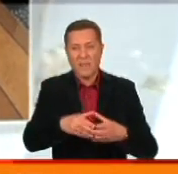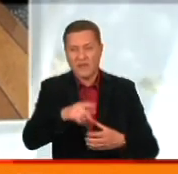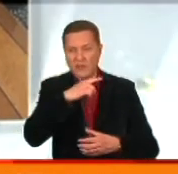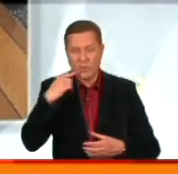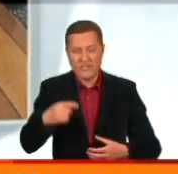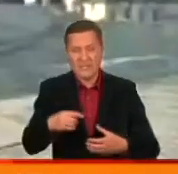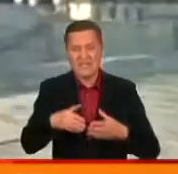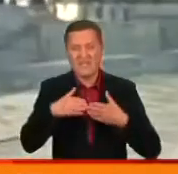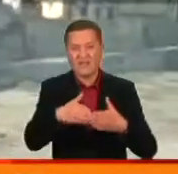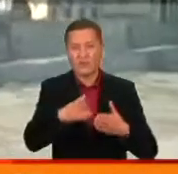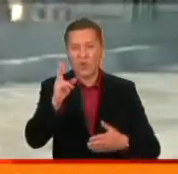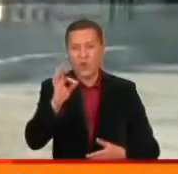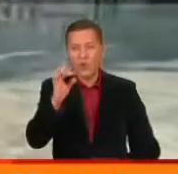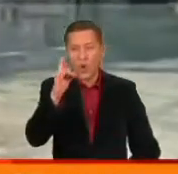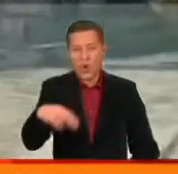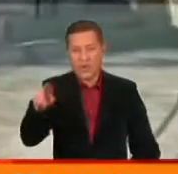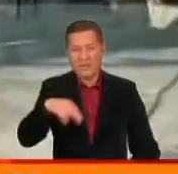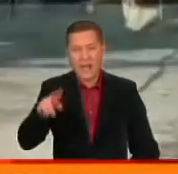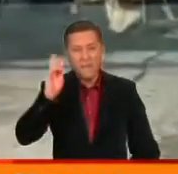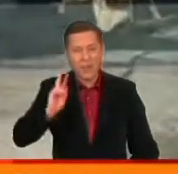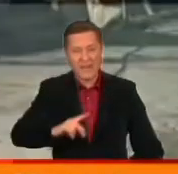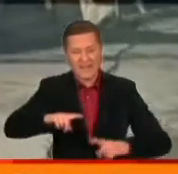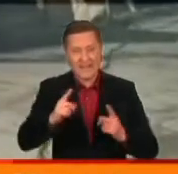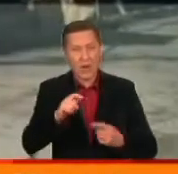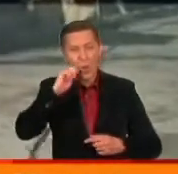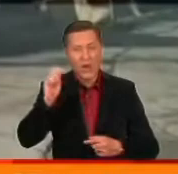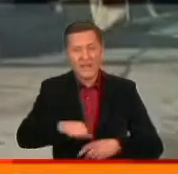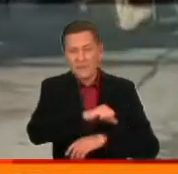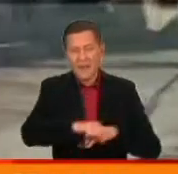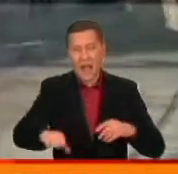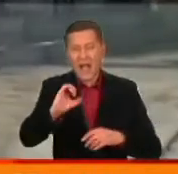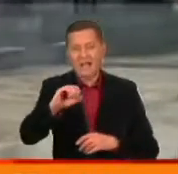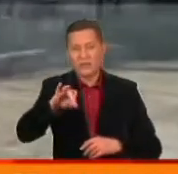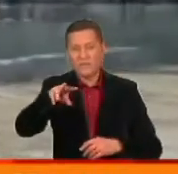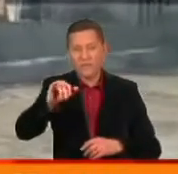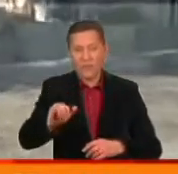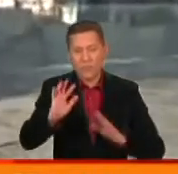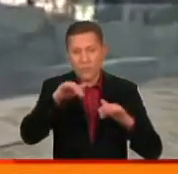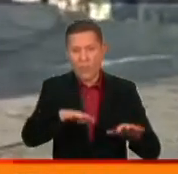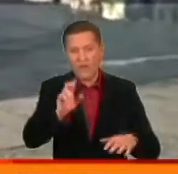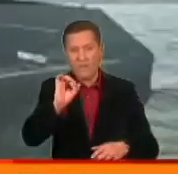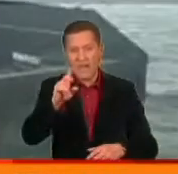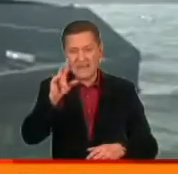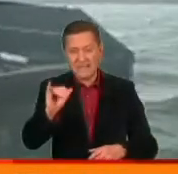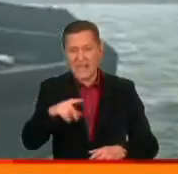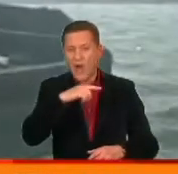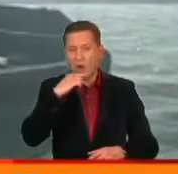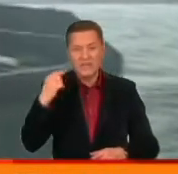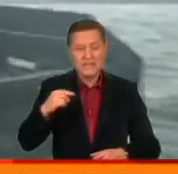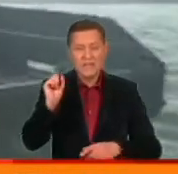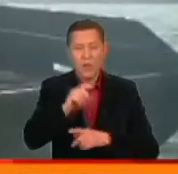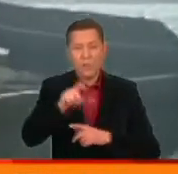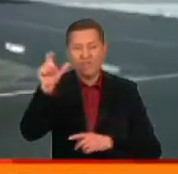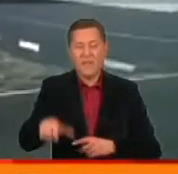російського судна «Норд». Нагадаю, моряків затримали українські прикордонники в Азовському морі ще у березні. І от російська уповноважена має